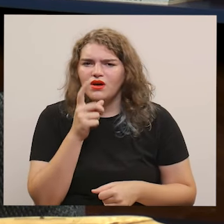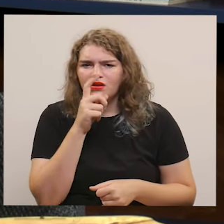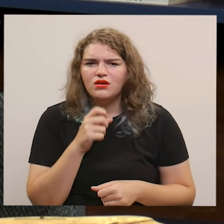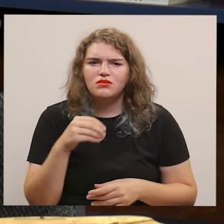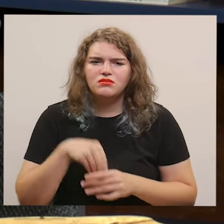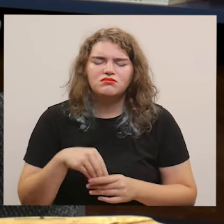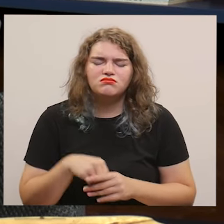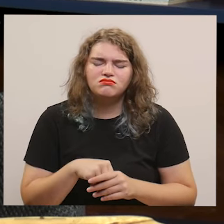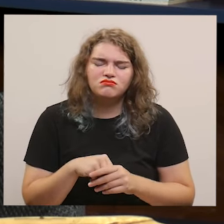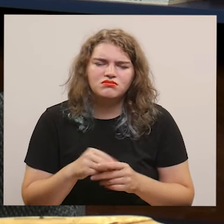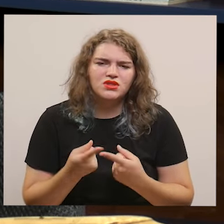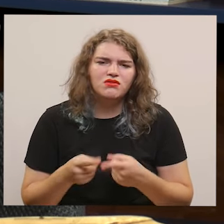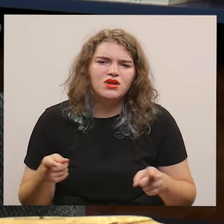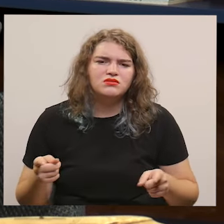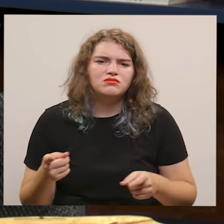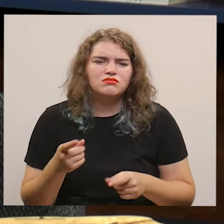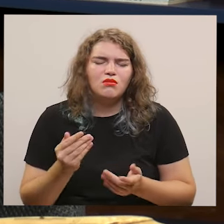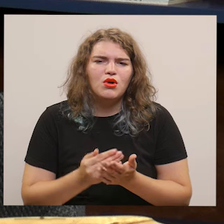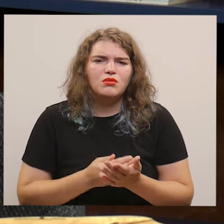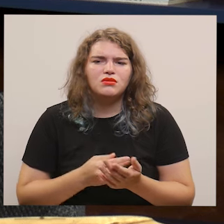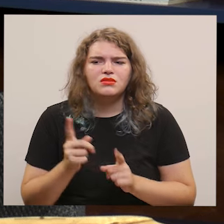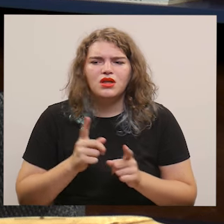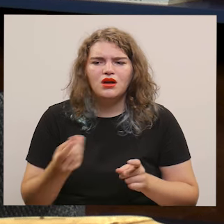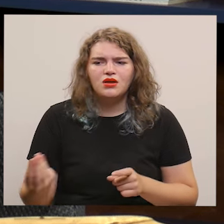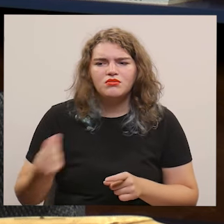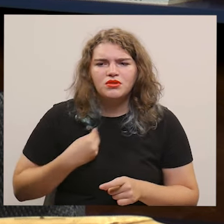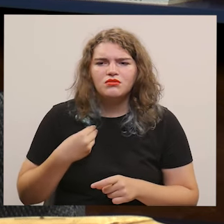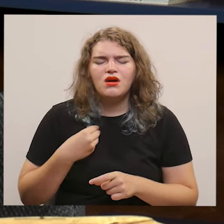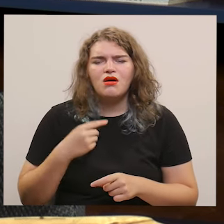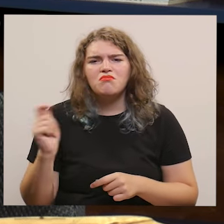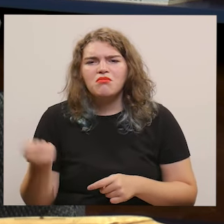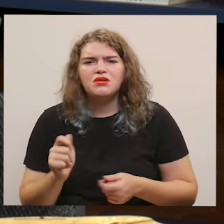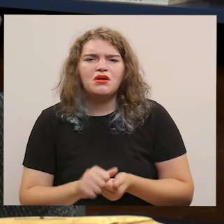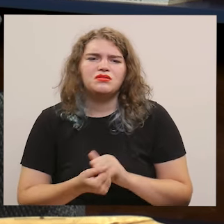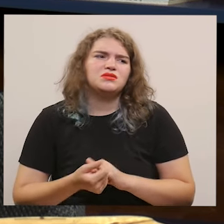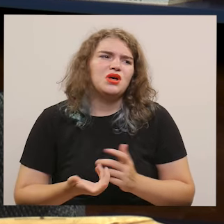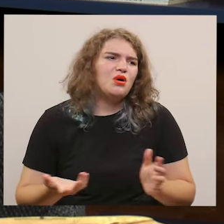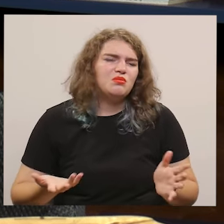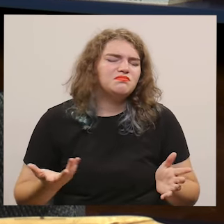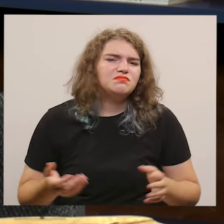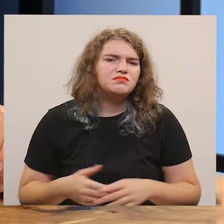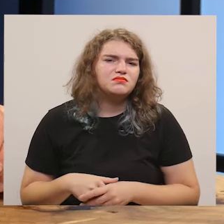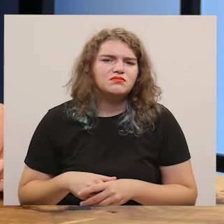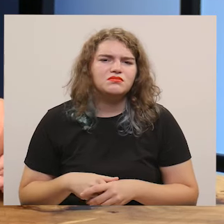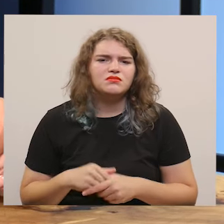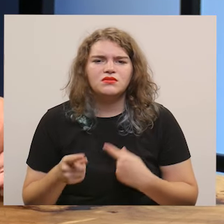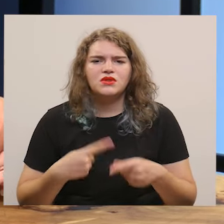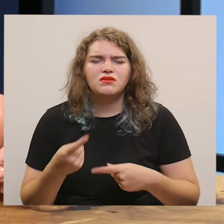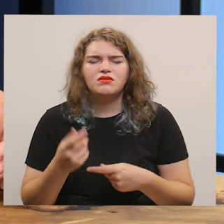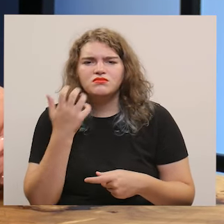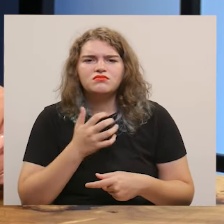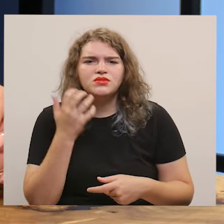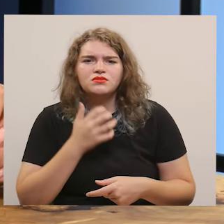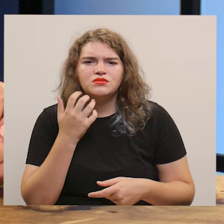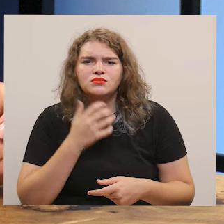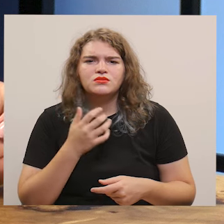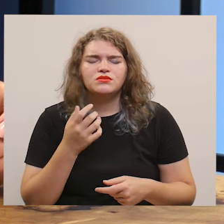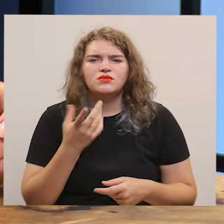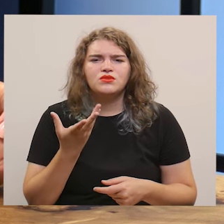durerile mele, când, eu știu, primeam bătăi nemeritate sau abuzurile prin care am trecut. Pentru cei care